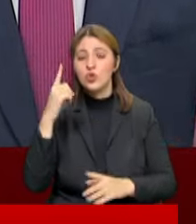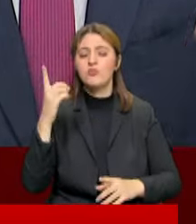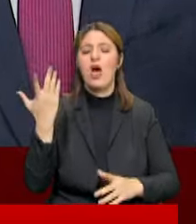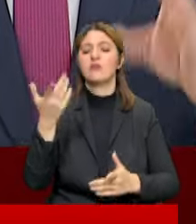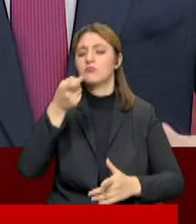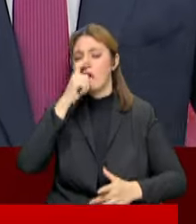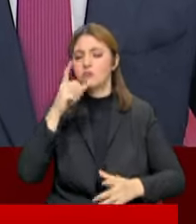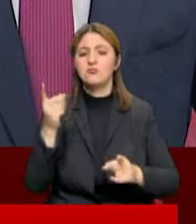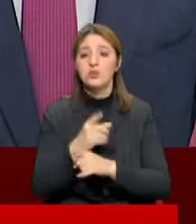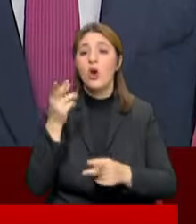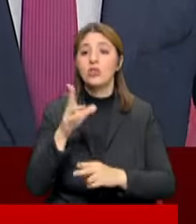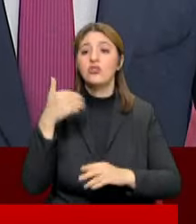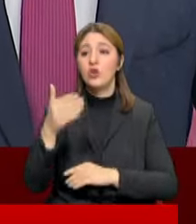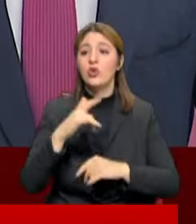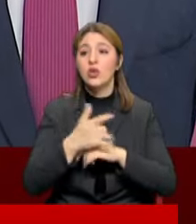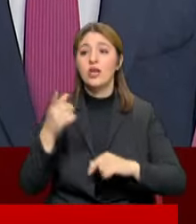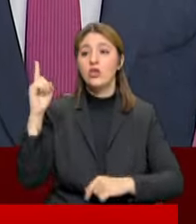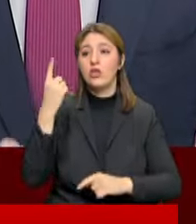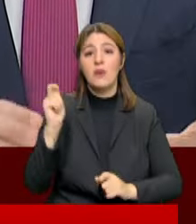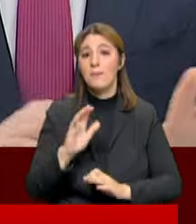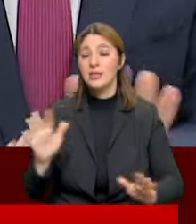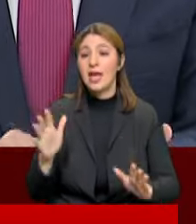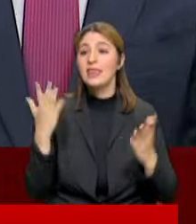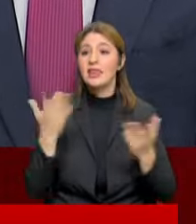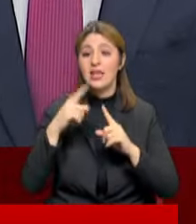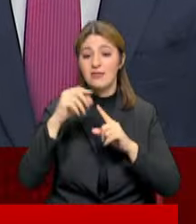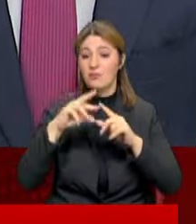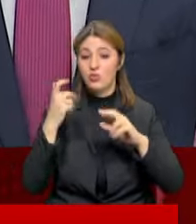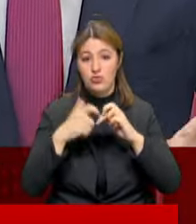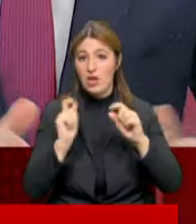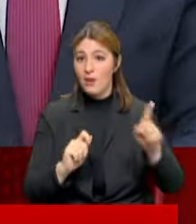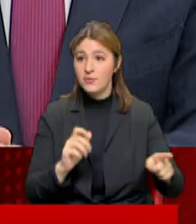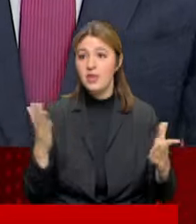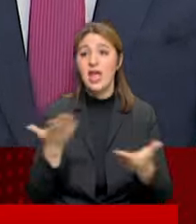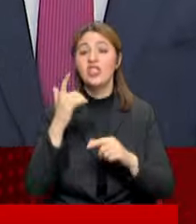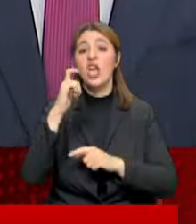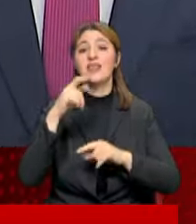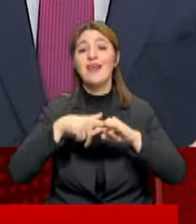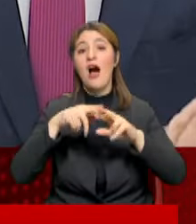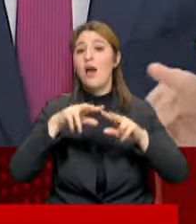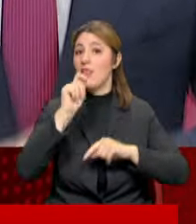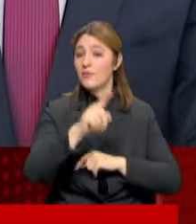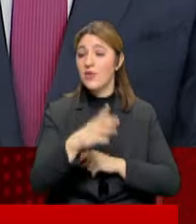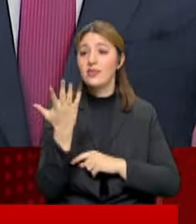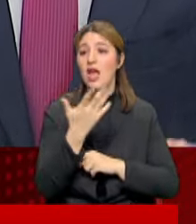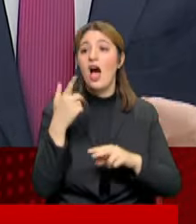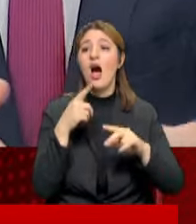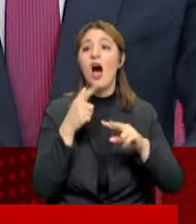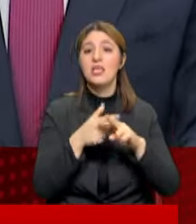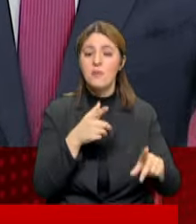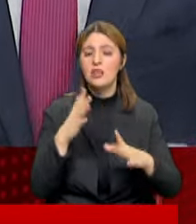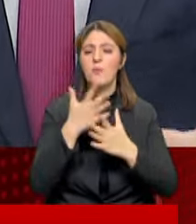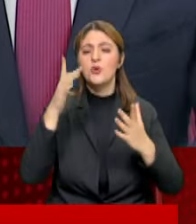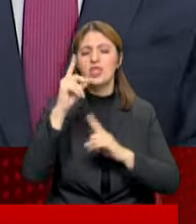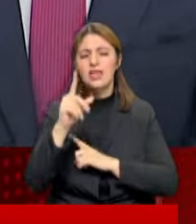komutan öldükten sonra Ülkesi yönetmede ne Timur yönetti ne Cengiz Han yönetti ne Anibal yönetti Ne